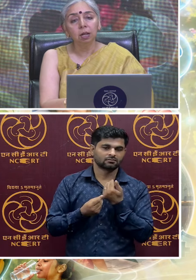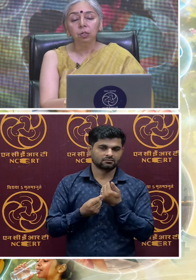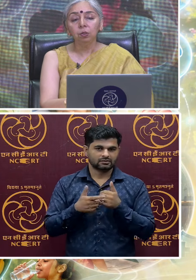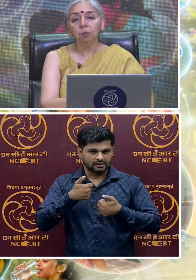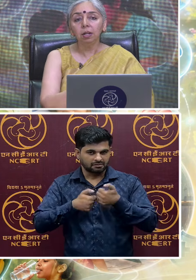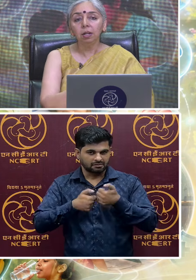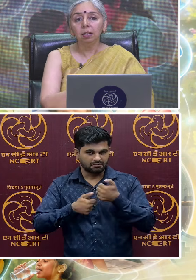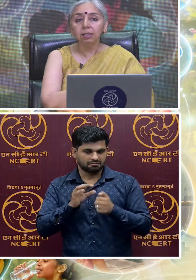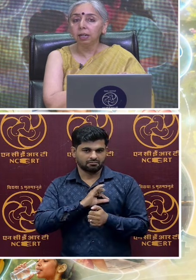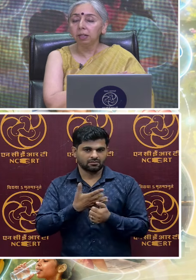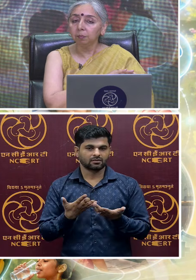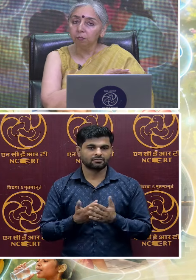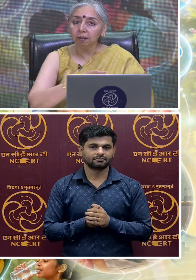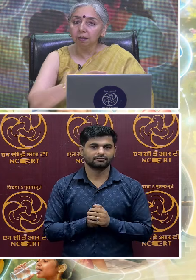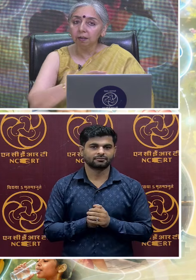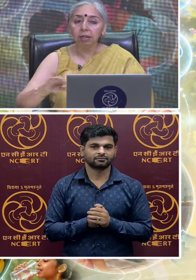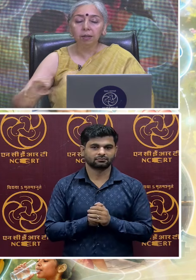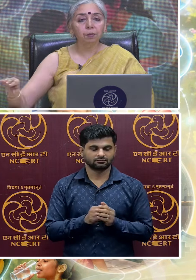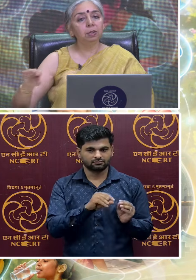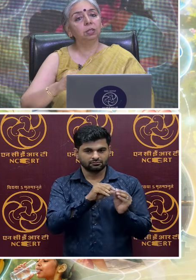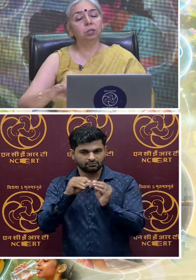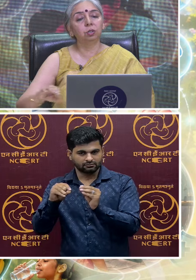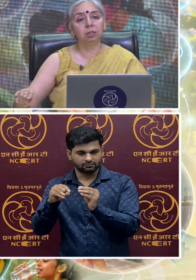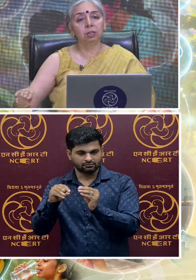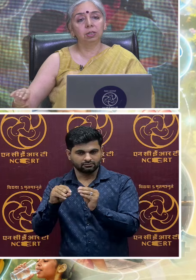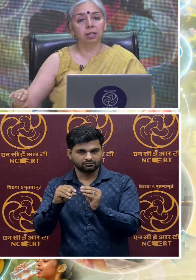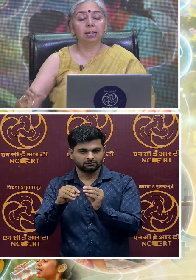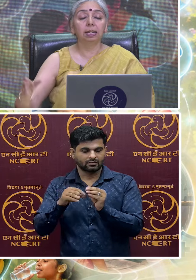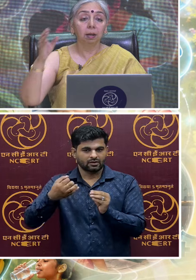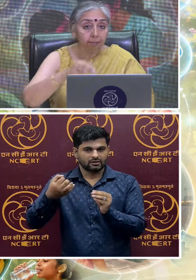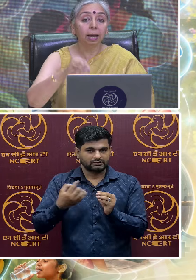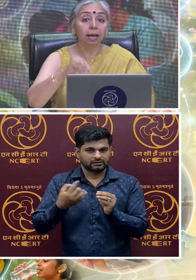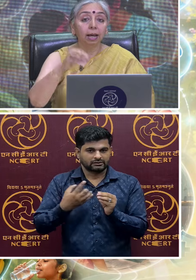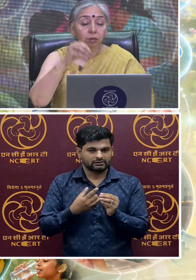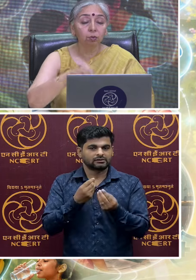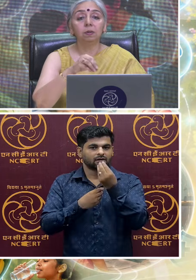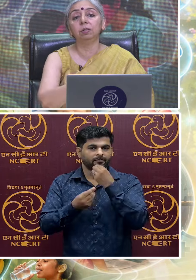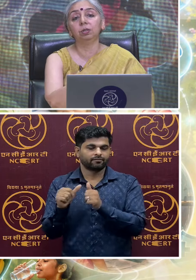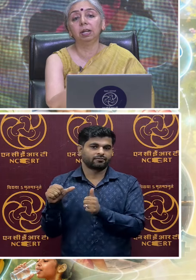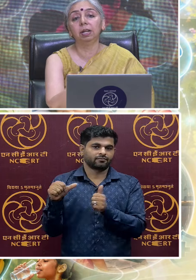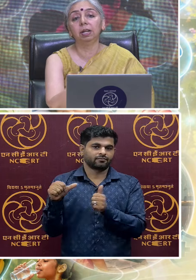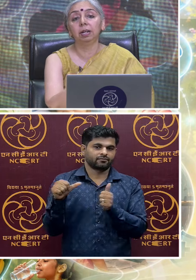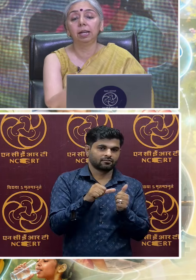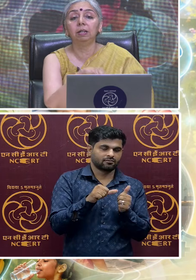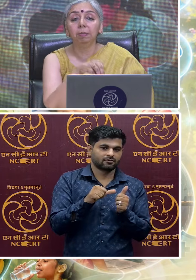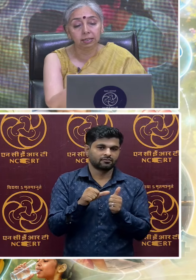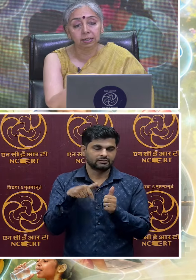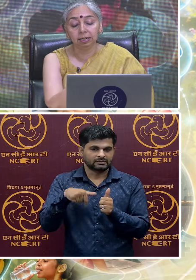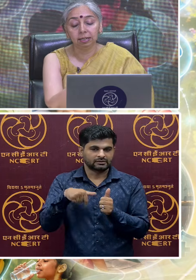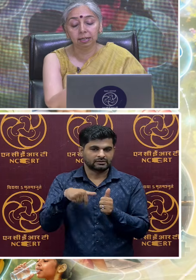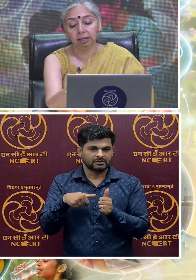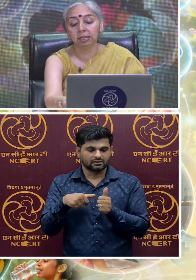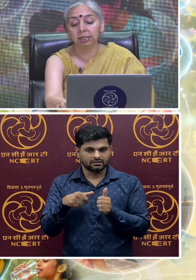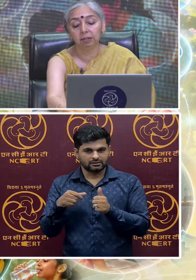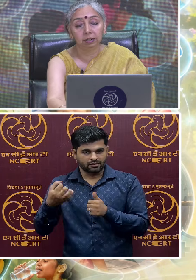लगता. सो वी आर जस्ट moving away from these traditional diets and coming back to our traditional diet, having a